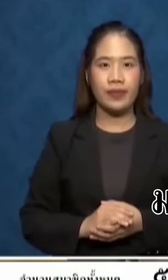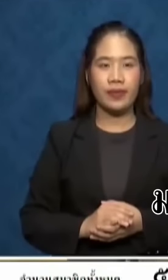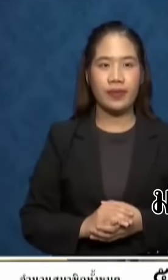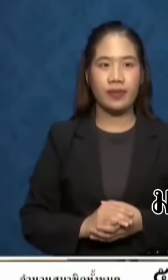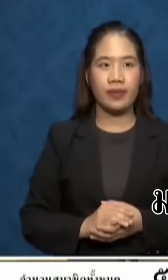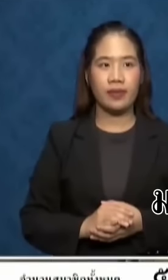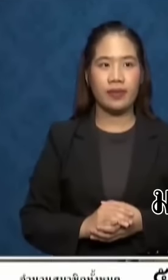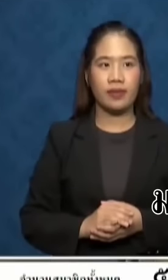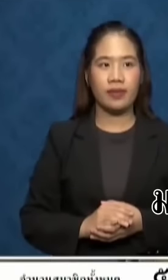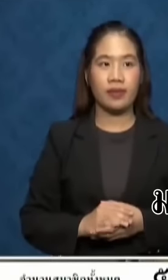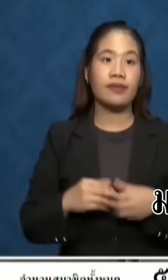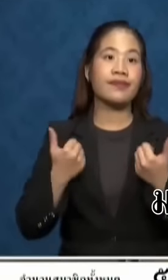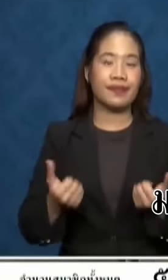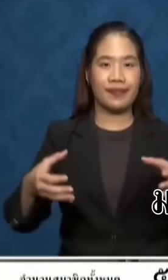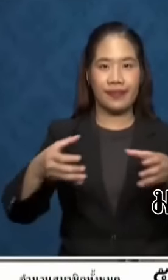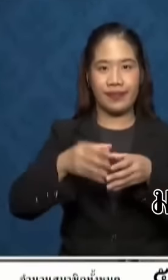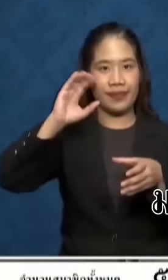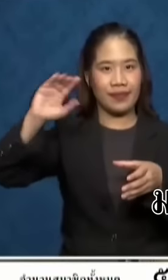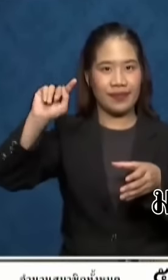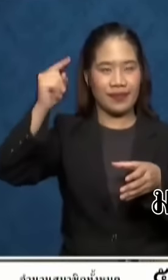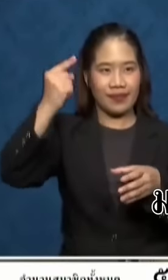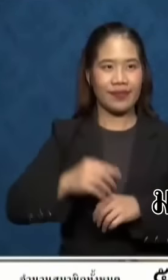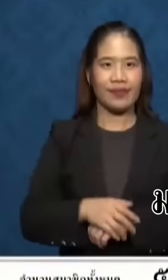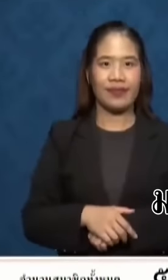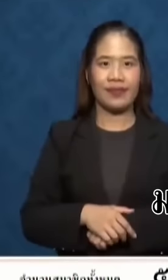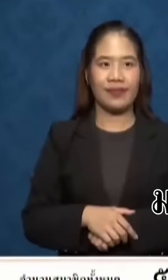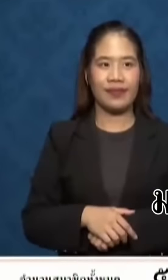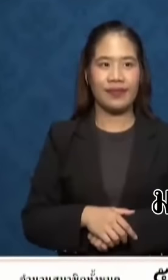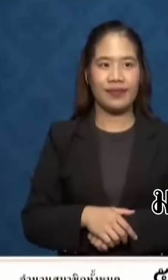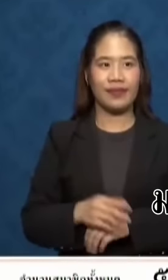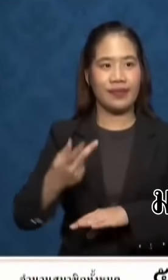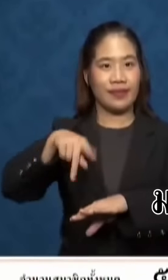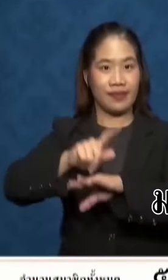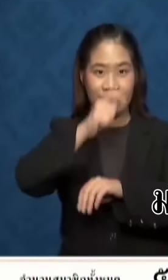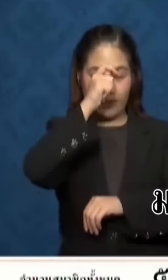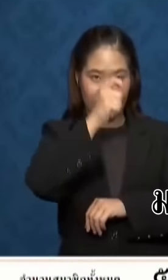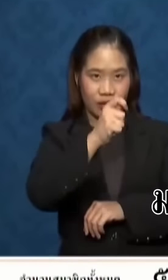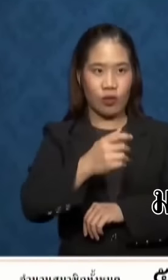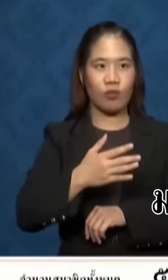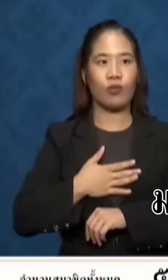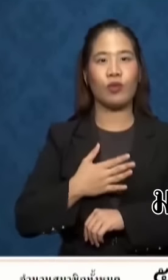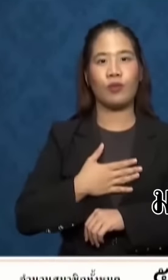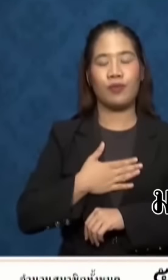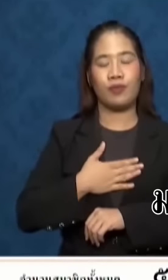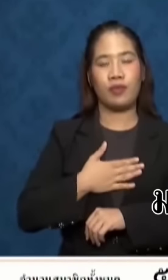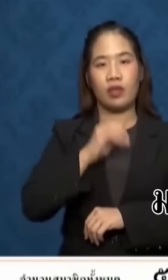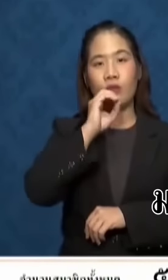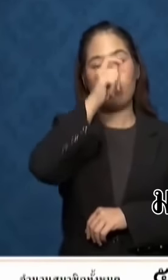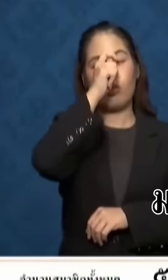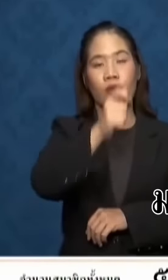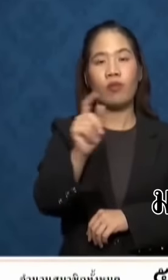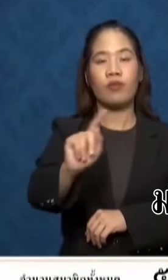ตอนนี้มก็รัฐบาใหม่ rec. 7 เดพทานที่รัก็ตกรับเรียน ธรมทานด้คามขอรiffว่า